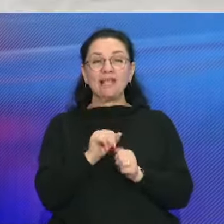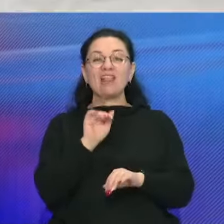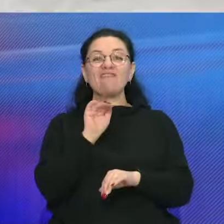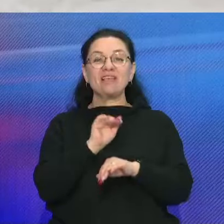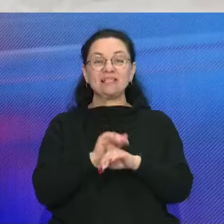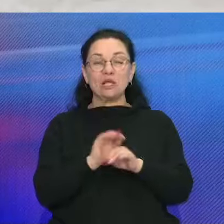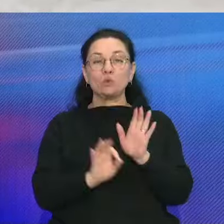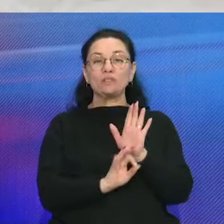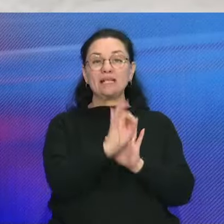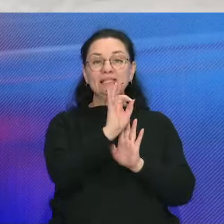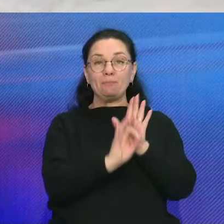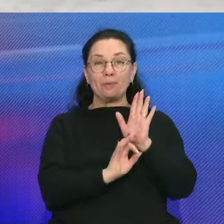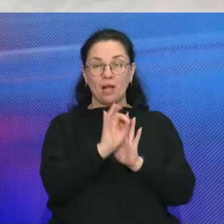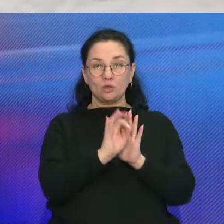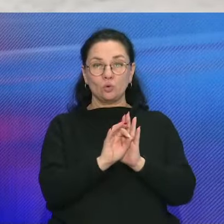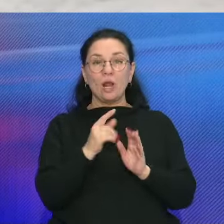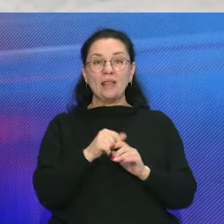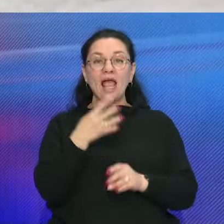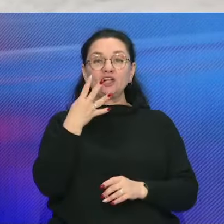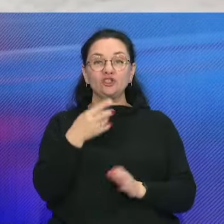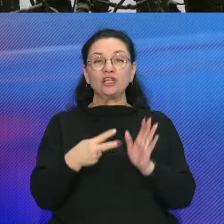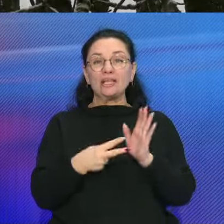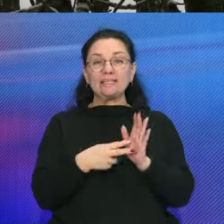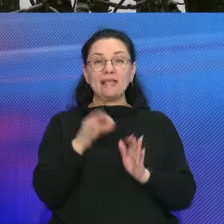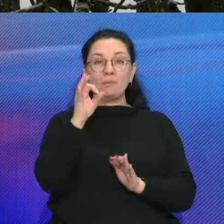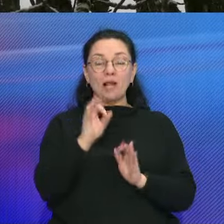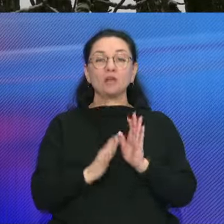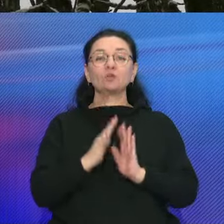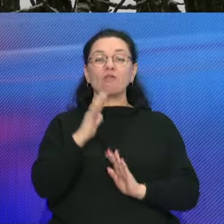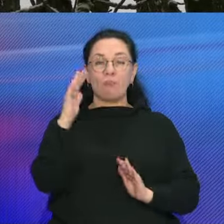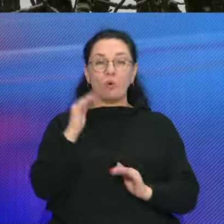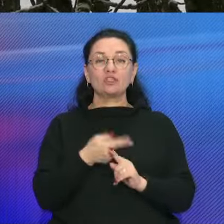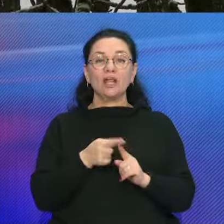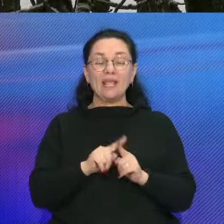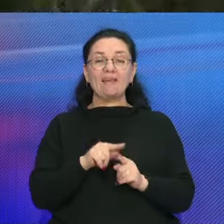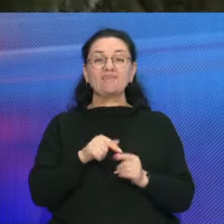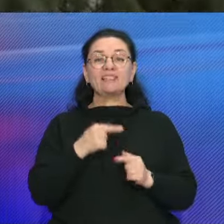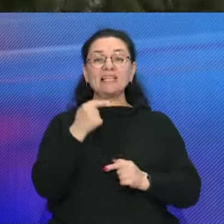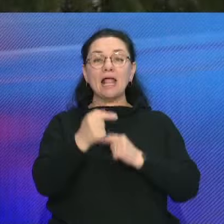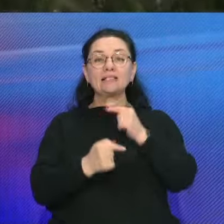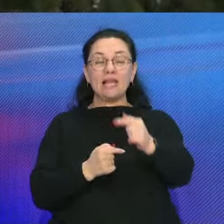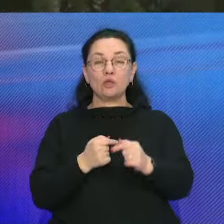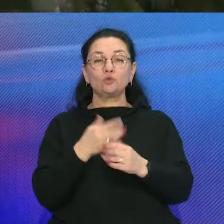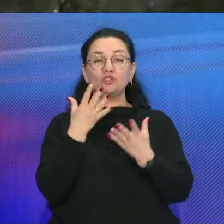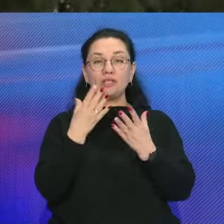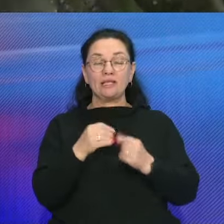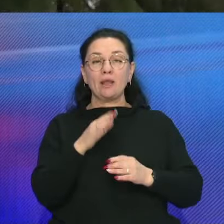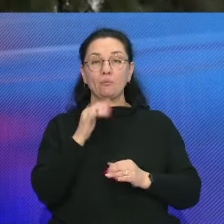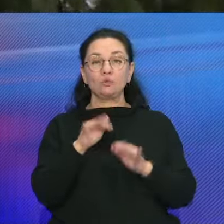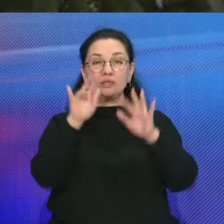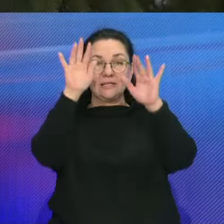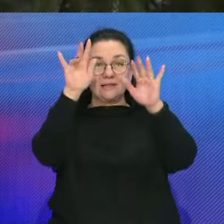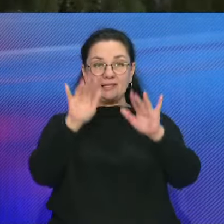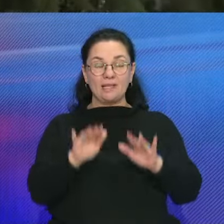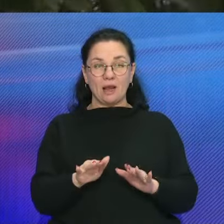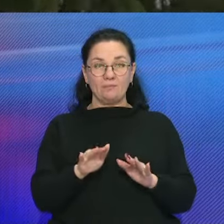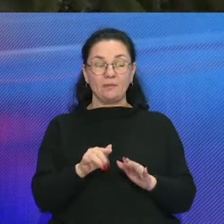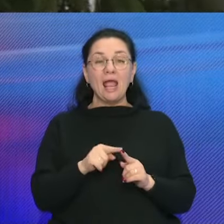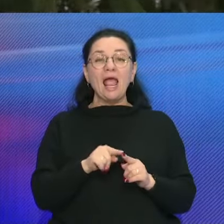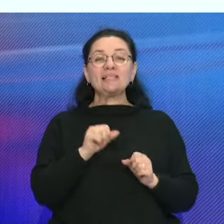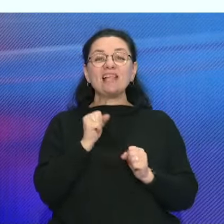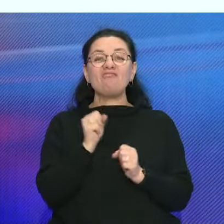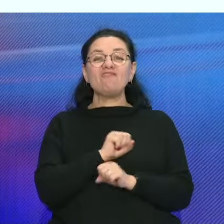за кліматычную норму як мінімум на 4-7 градусаў. У апошнія ж дні надвор'е да таго ж было яшчэ шчодрым і на ападкі. За выходные